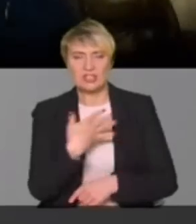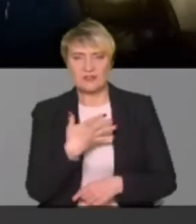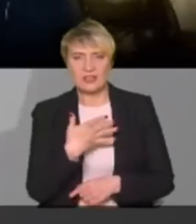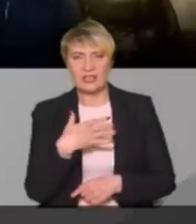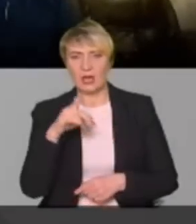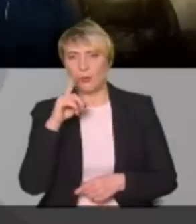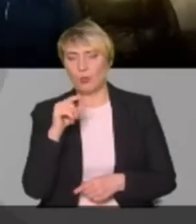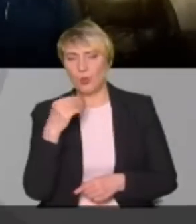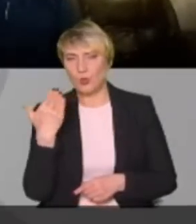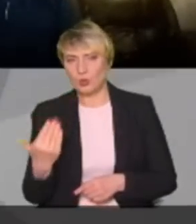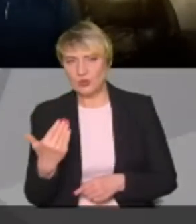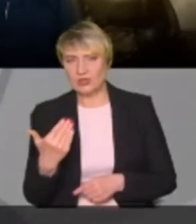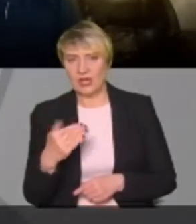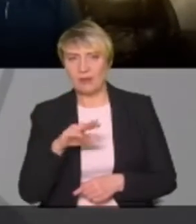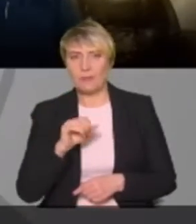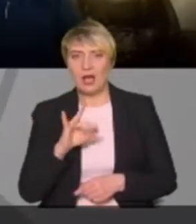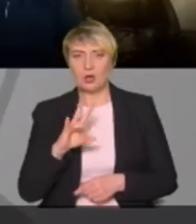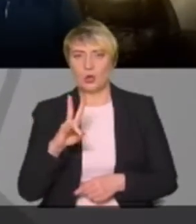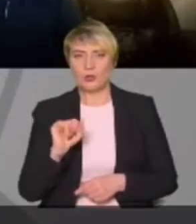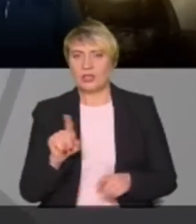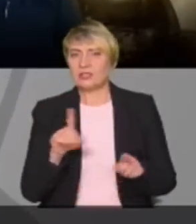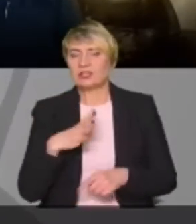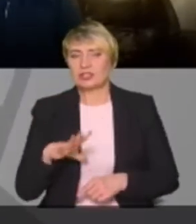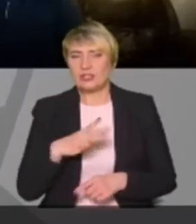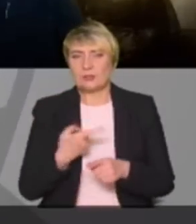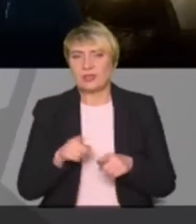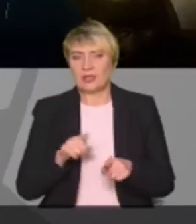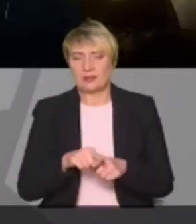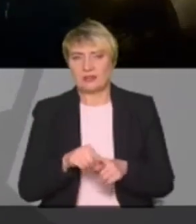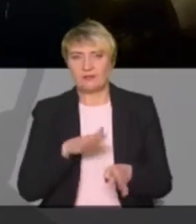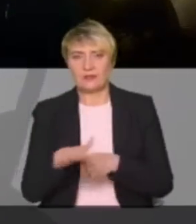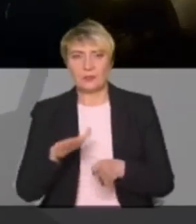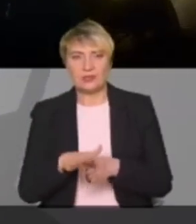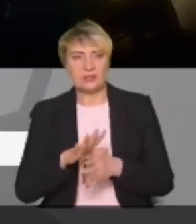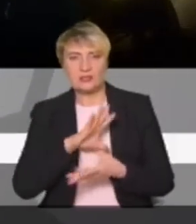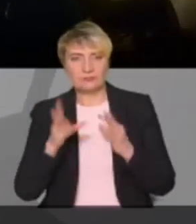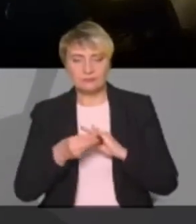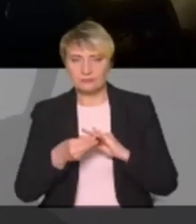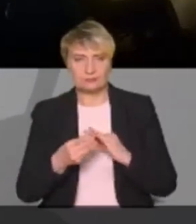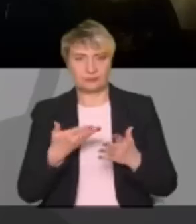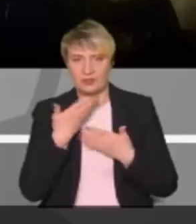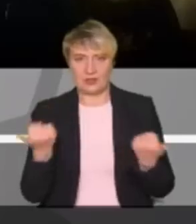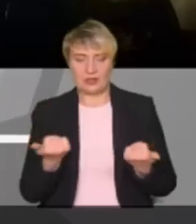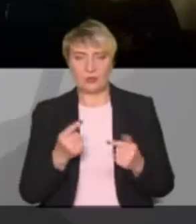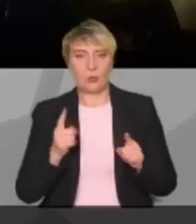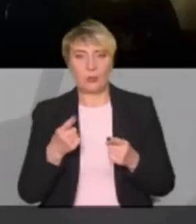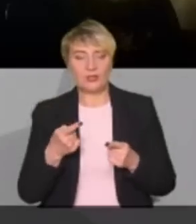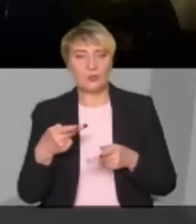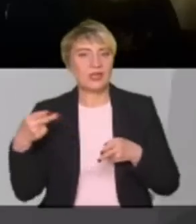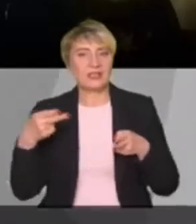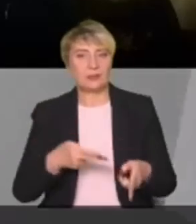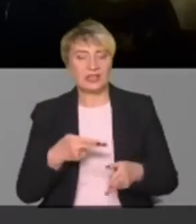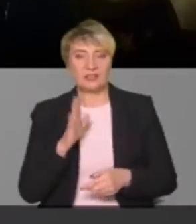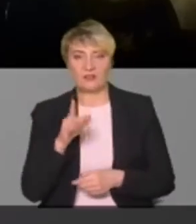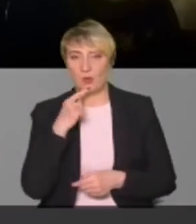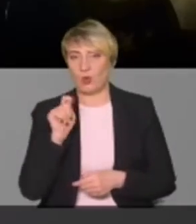что что-то делается? Но ведь на самом деле они же безрезультатные, эти разговоры. И почему Макрон, например, не приедет в